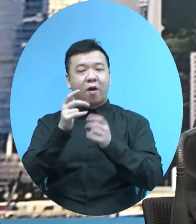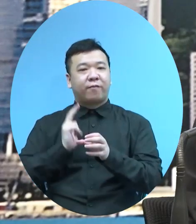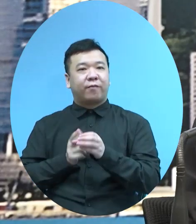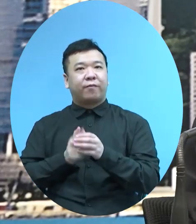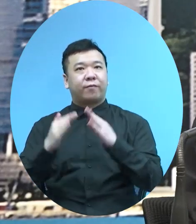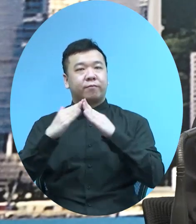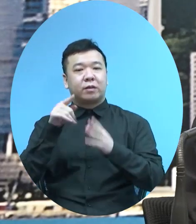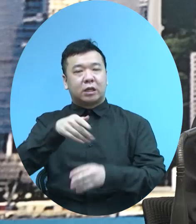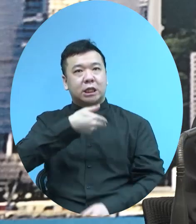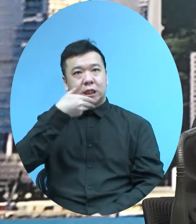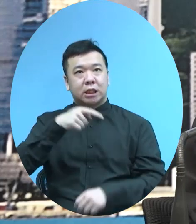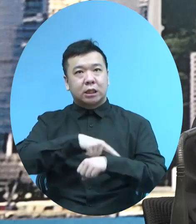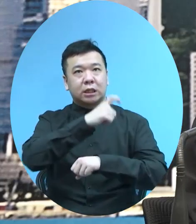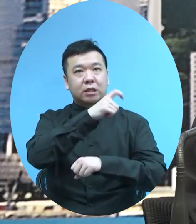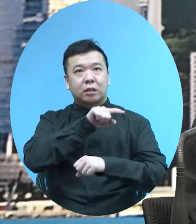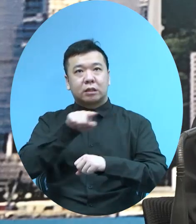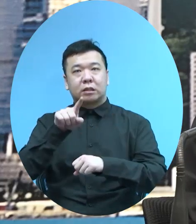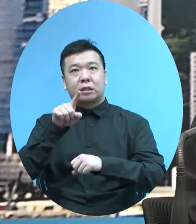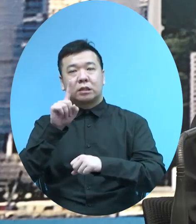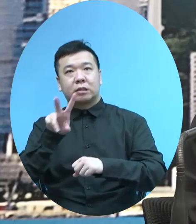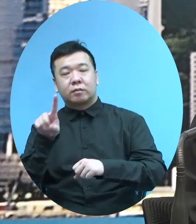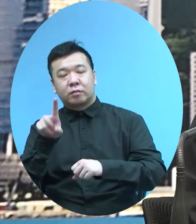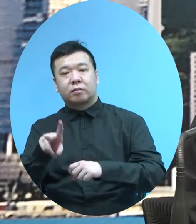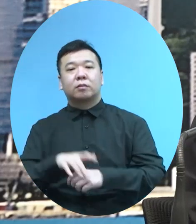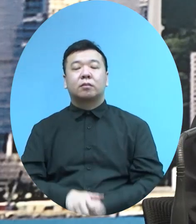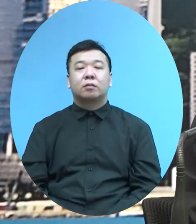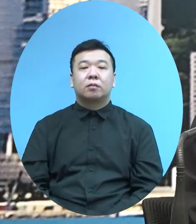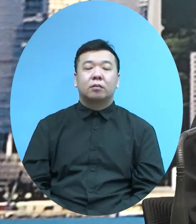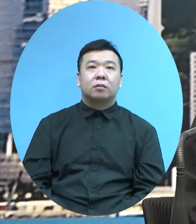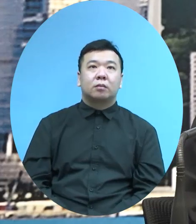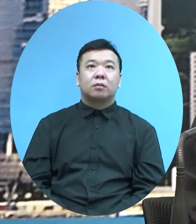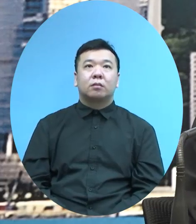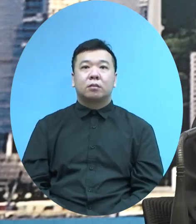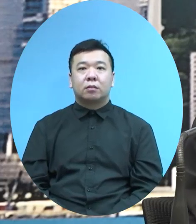係朝頭早9點到12點咁樣咯。咁就係